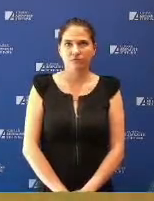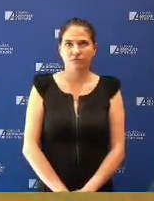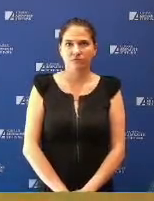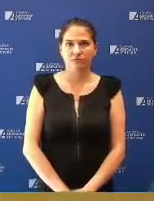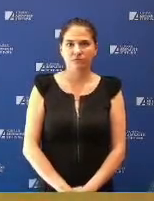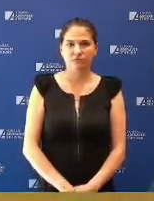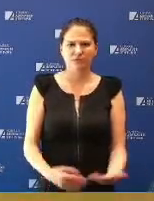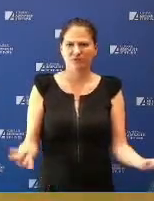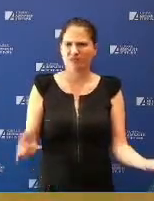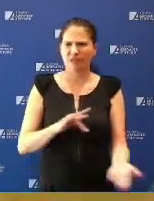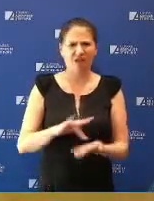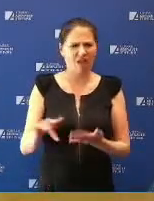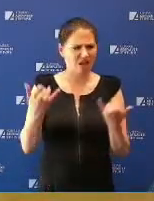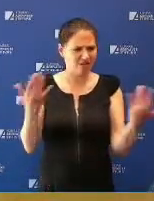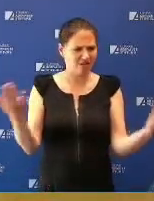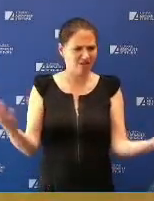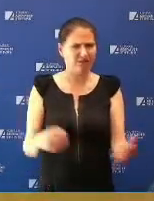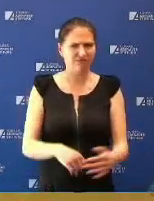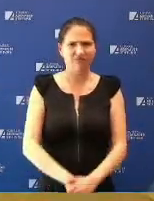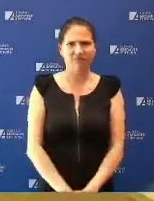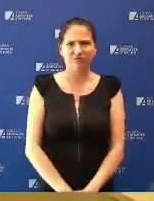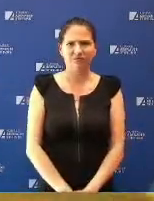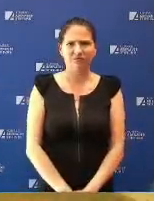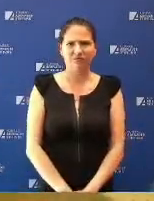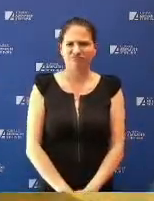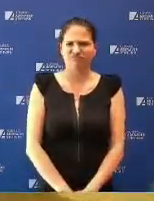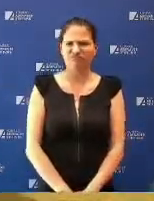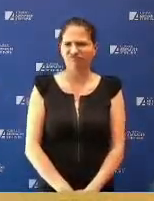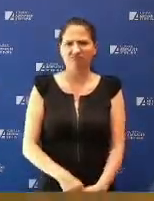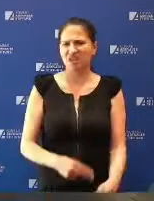Ziemlich leer hier. Ganz ungewohnt.